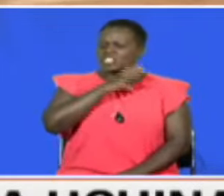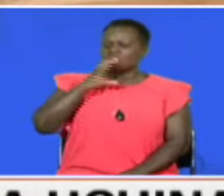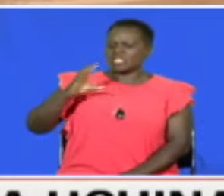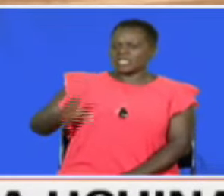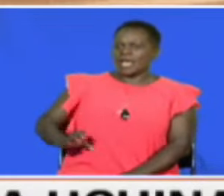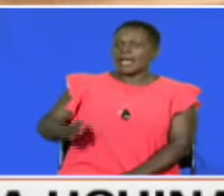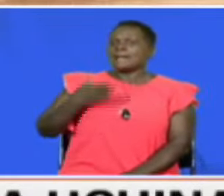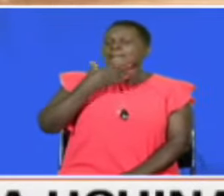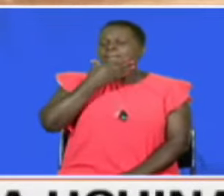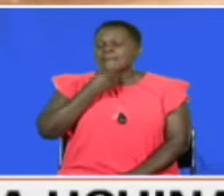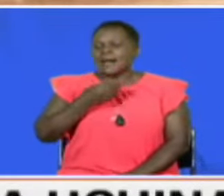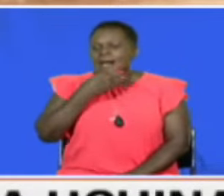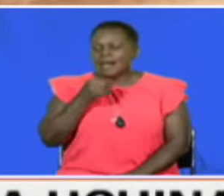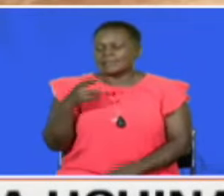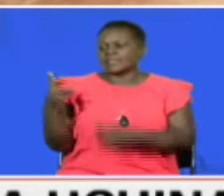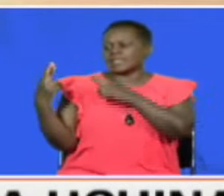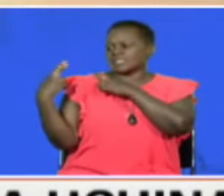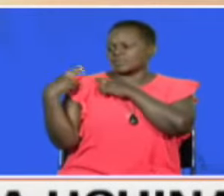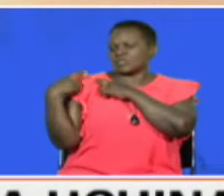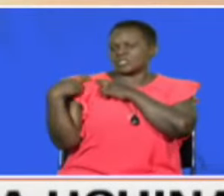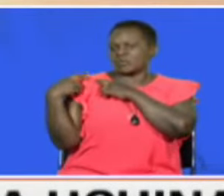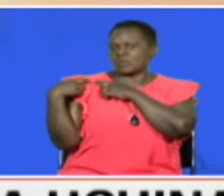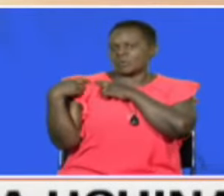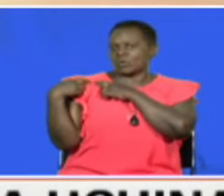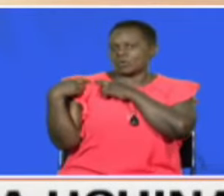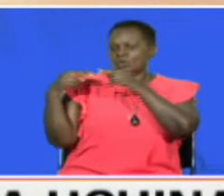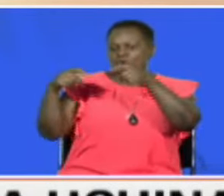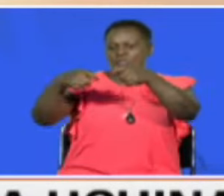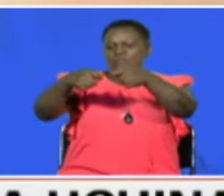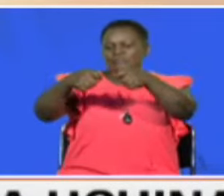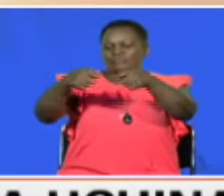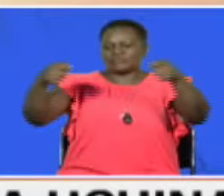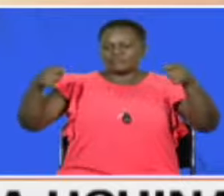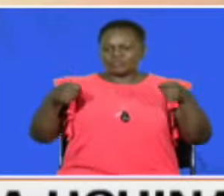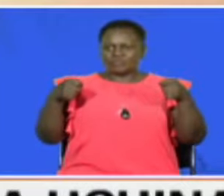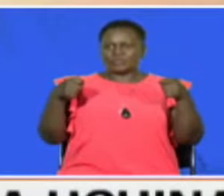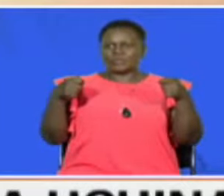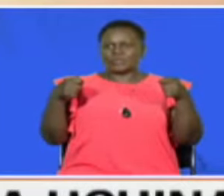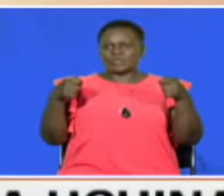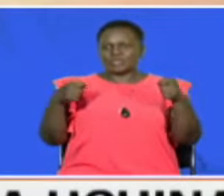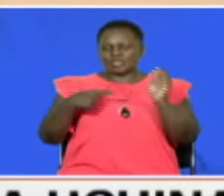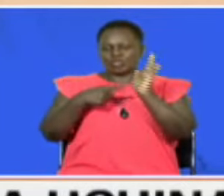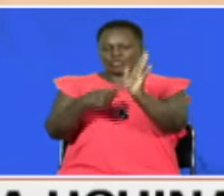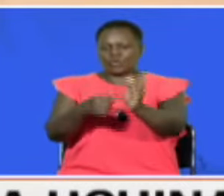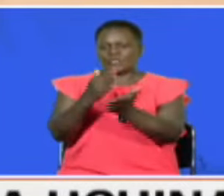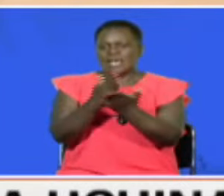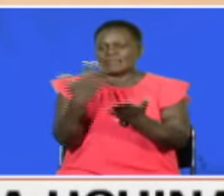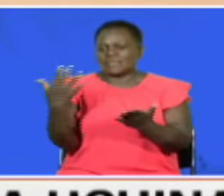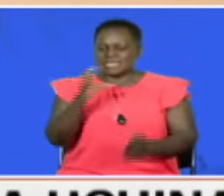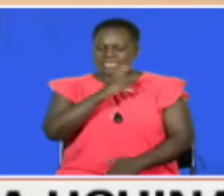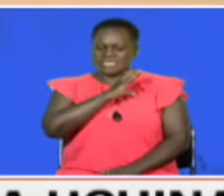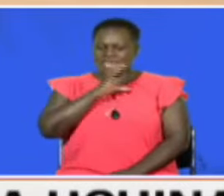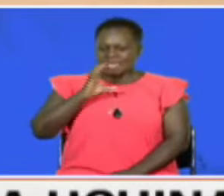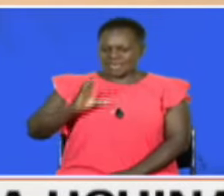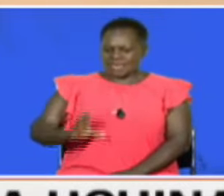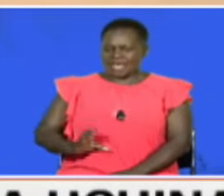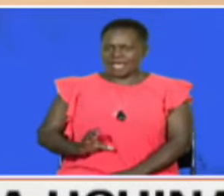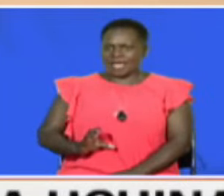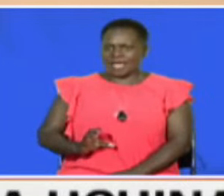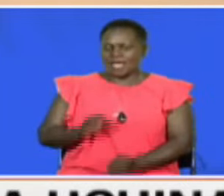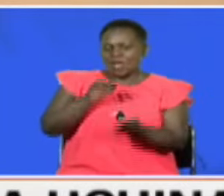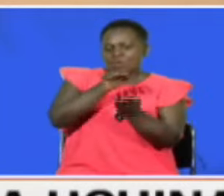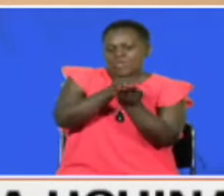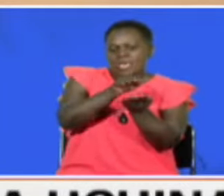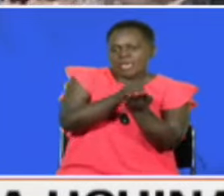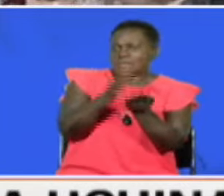Mohamed Mwenje ambaye ni msimamizi katika jumba la makumbusho la Lamu anaonyesha baadhi ya vifaa vya Uchina